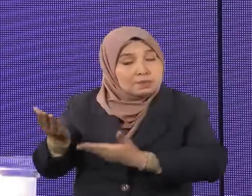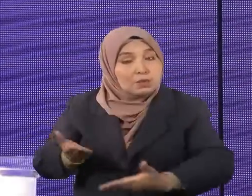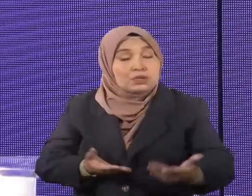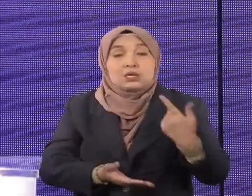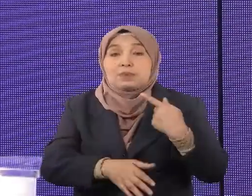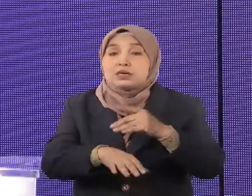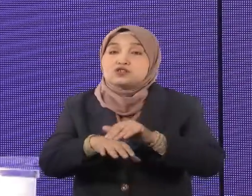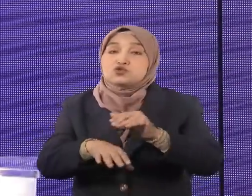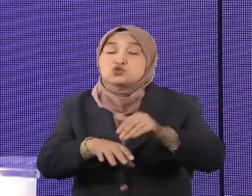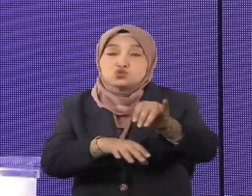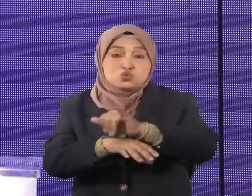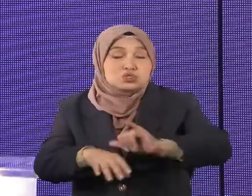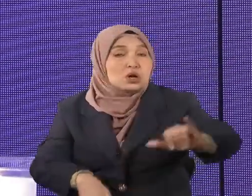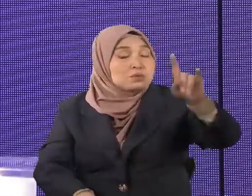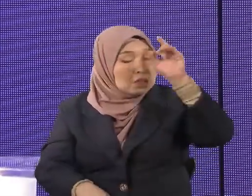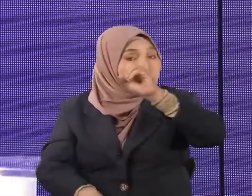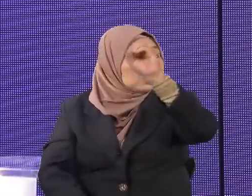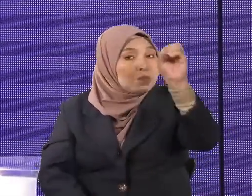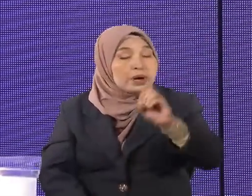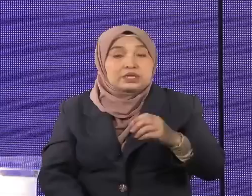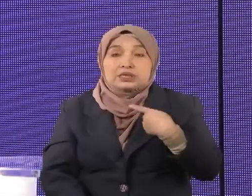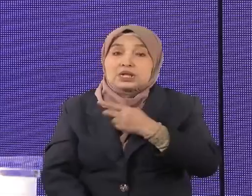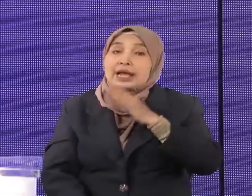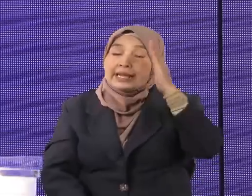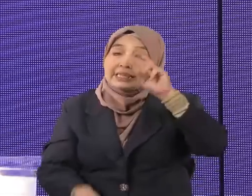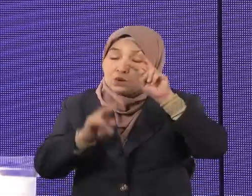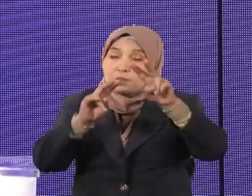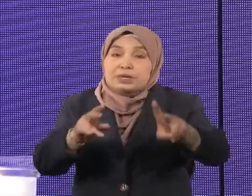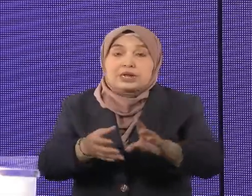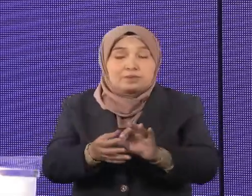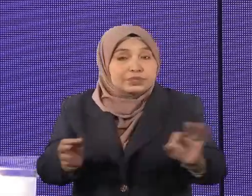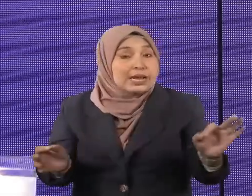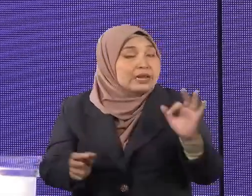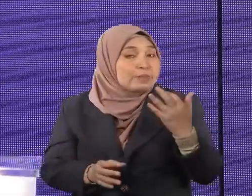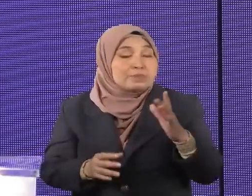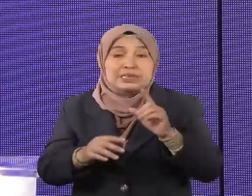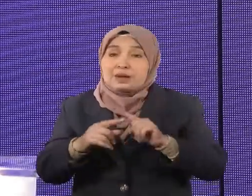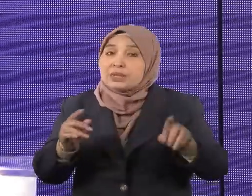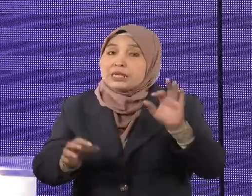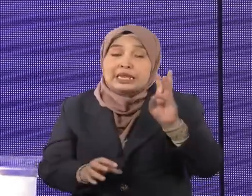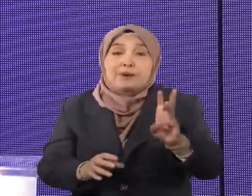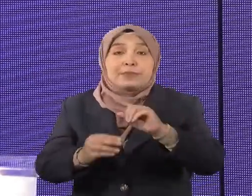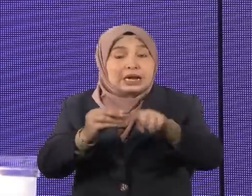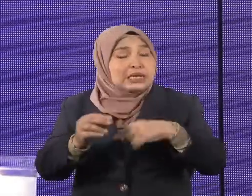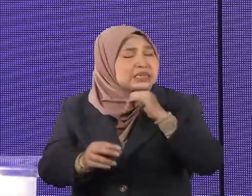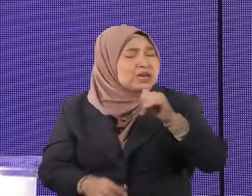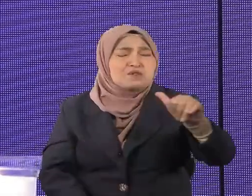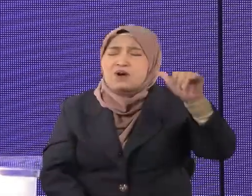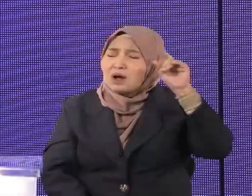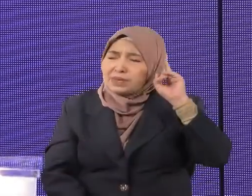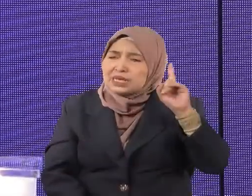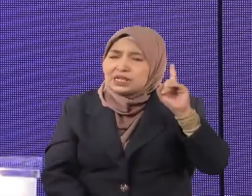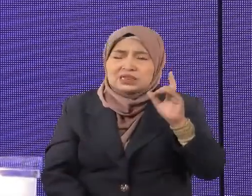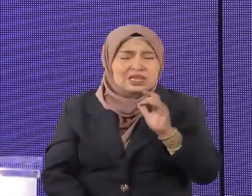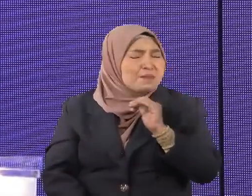syurga Allah SWT. Itu tawaran yang kita akan lihat pada ayat 15. Tetapi kalau 6 perkara ini tidak difahami ataupun